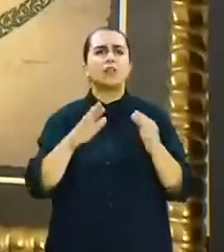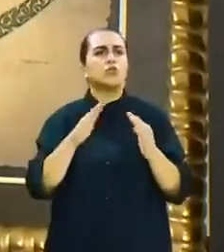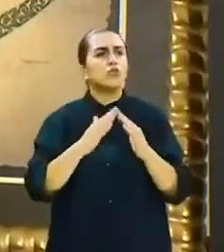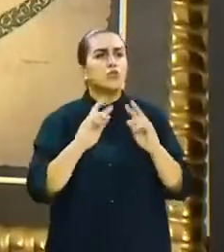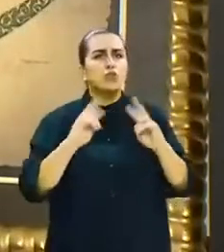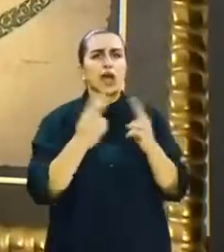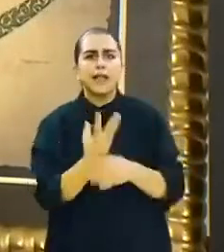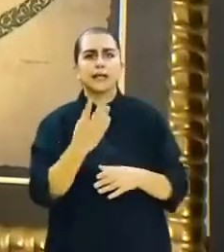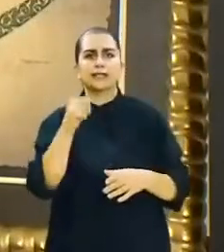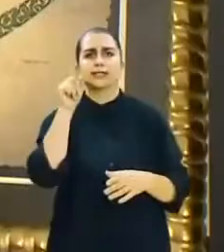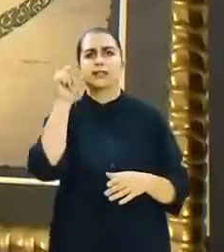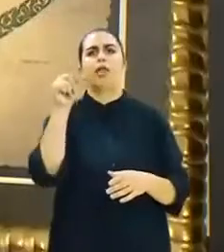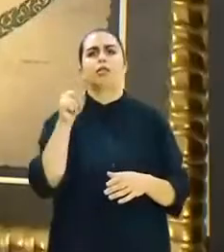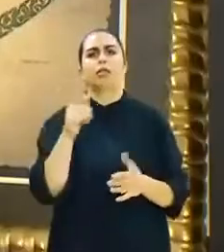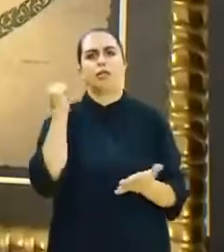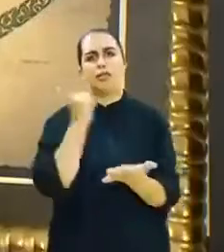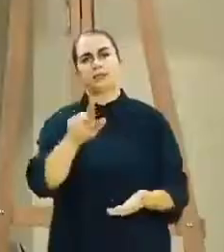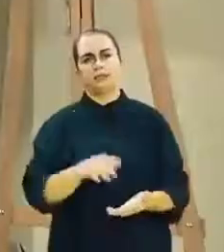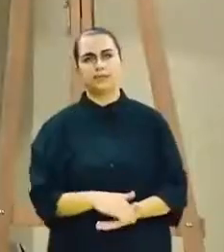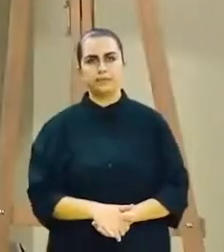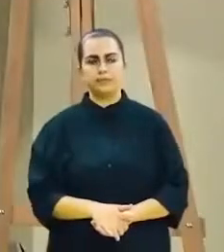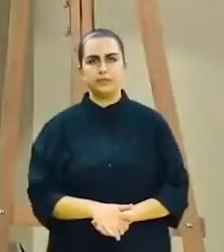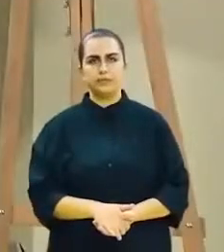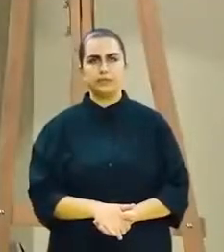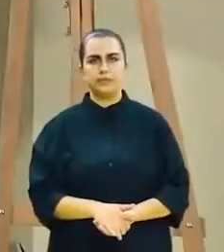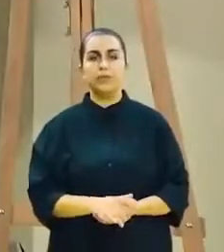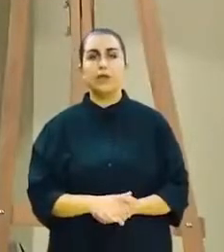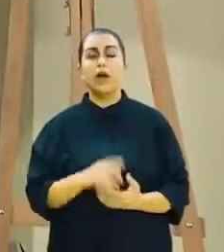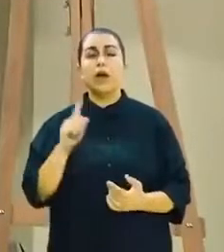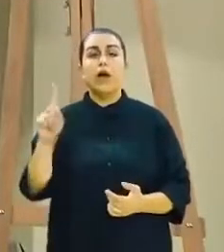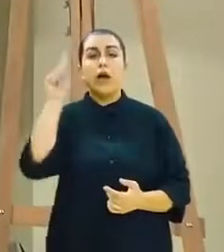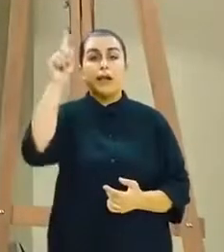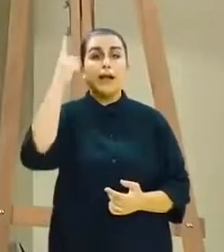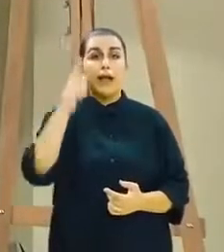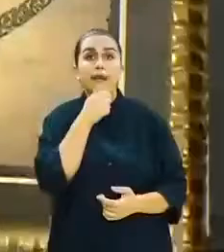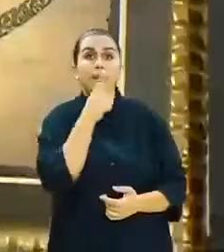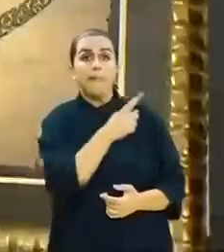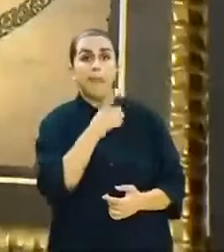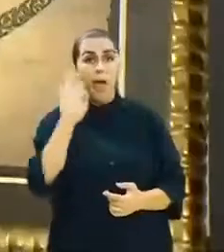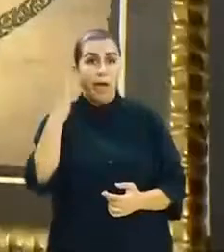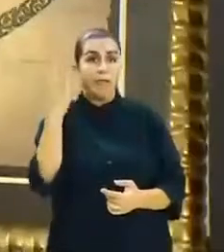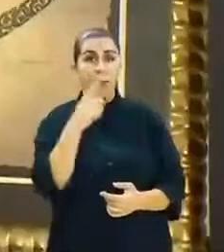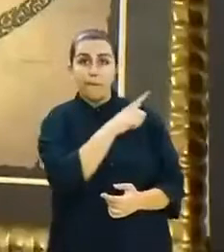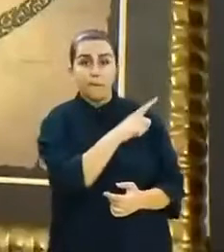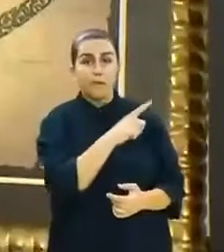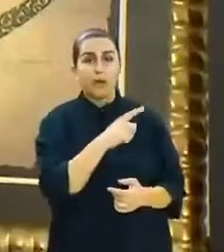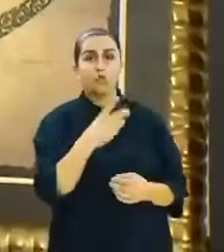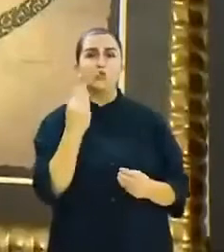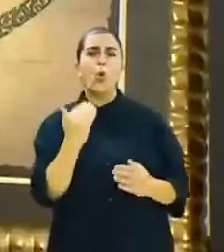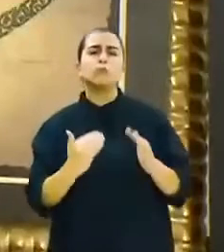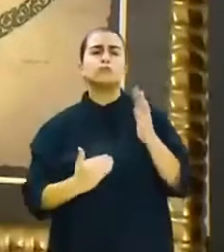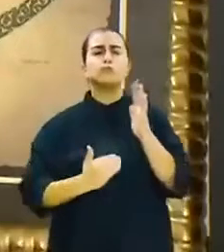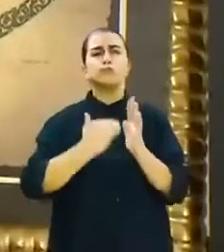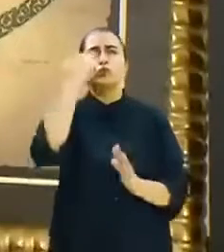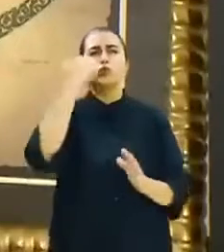insanın halifeliği o zaman tescillenir tabi cenab-ı Hakk'ın Hz Adem'e büyük bir vazife verdiğini